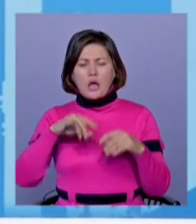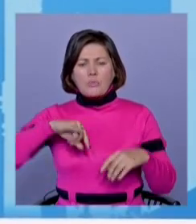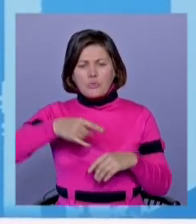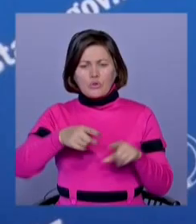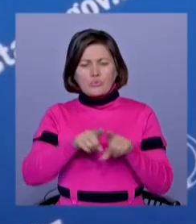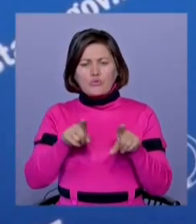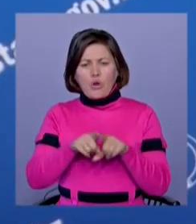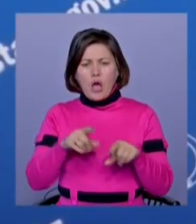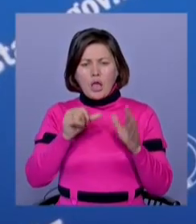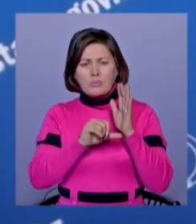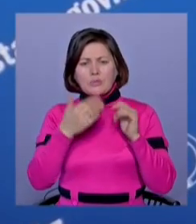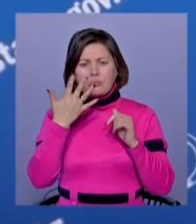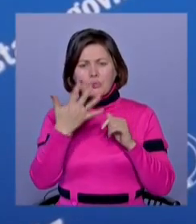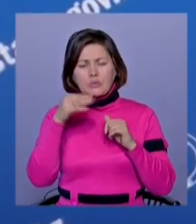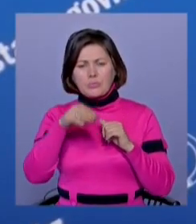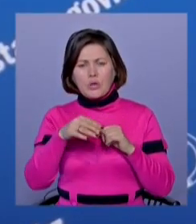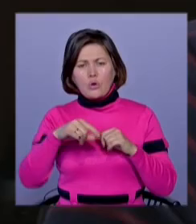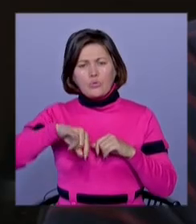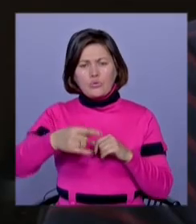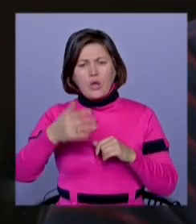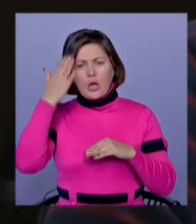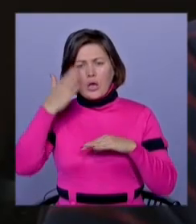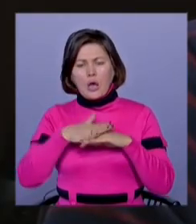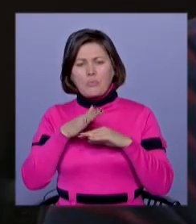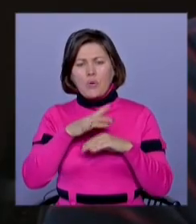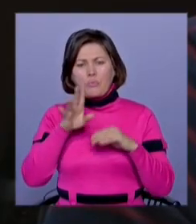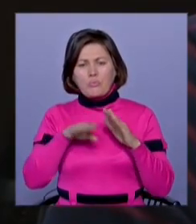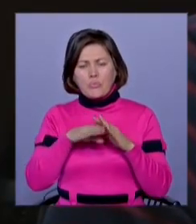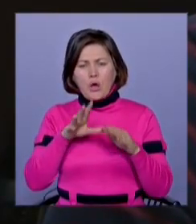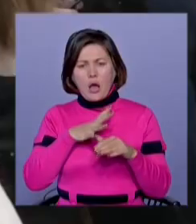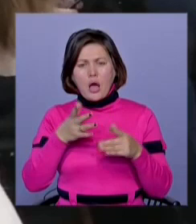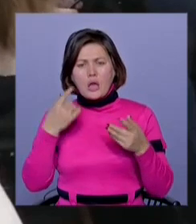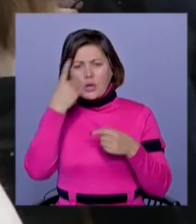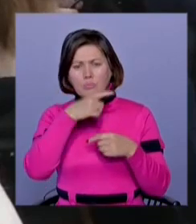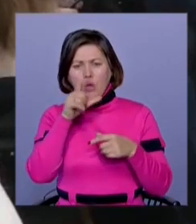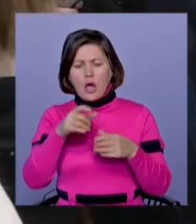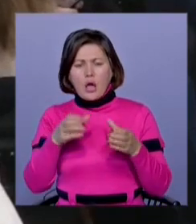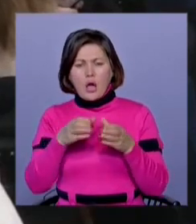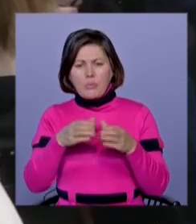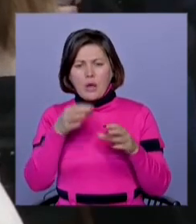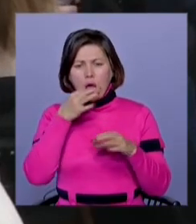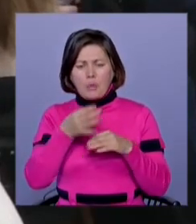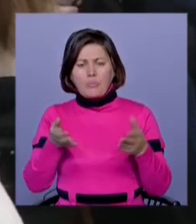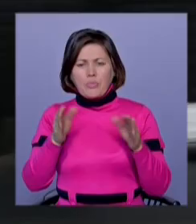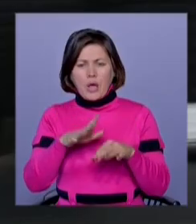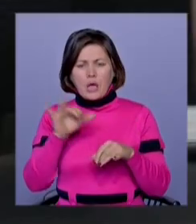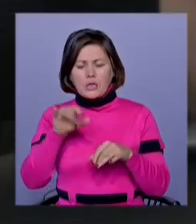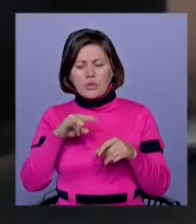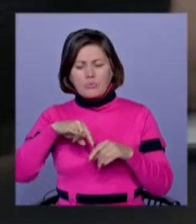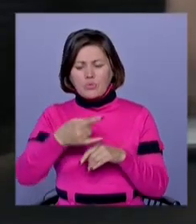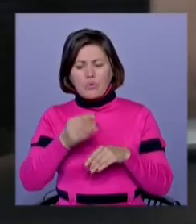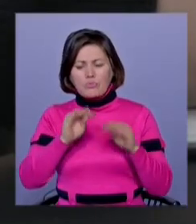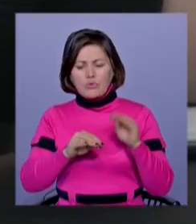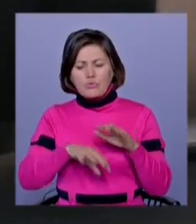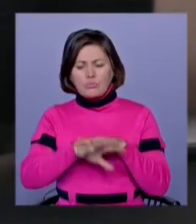жүйесіндегі осындай 65 мың құдық бар. Оның біразы әкімдік құзырында болса, қалғандарына жеке тұлғалар мен компаниялар жауапты. Алайда қақпақ